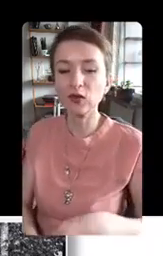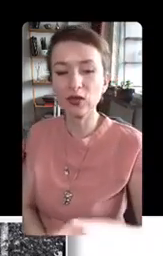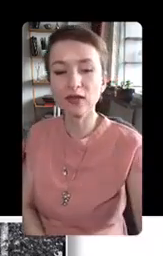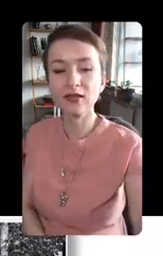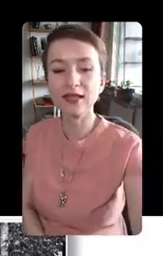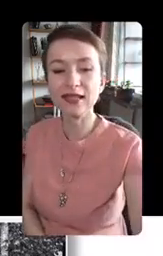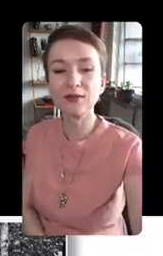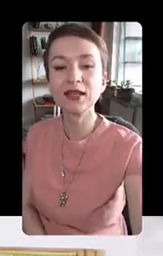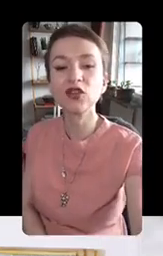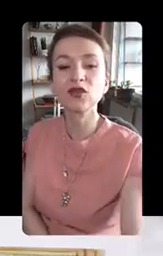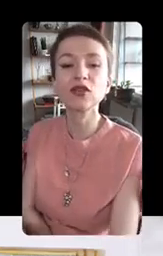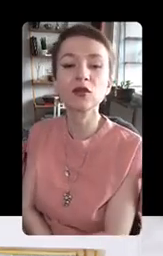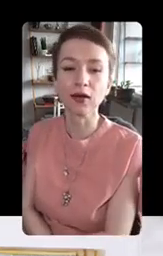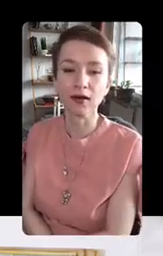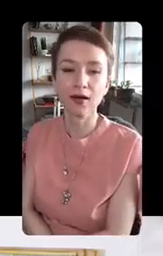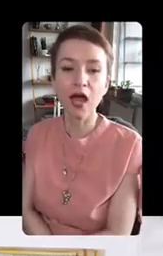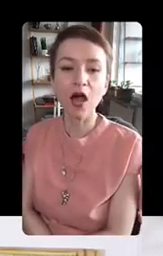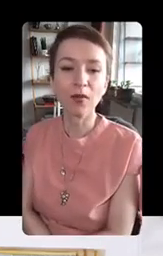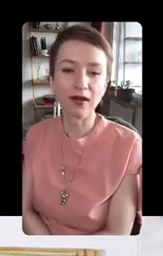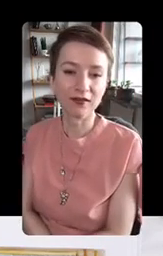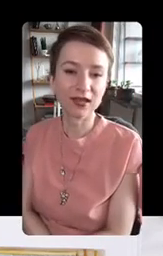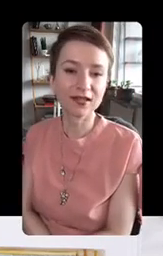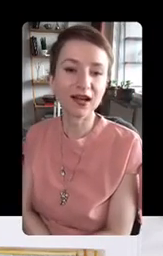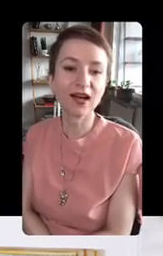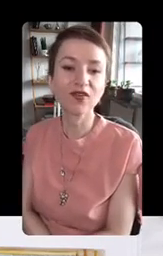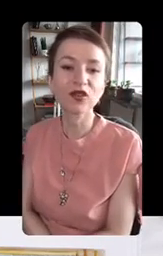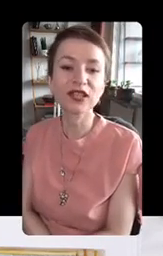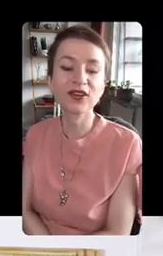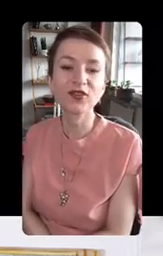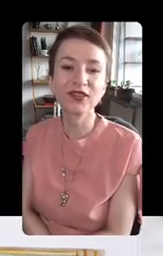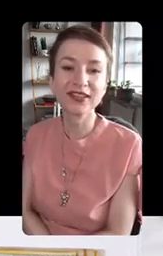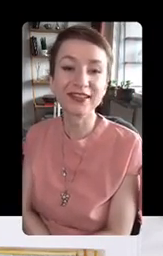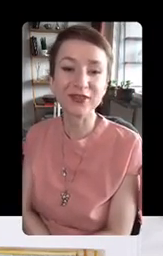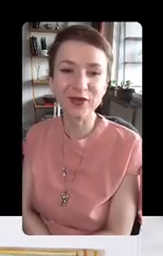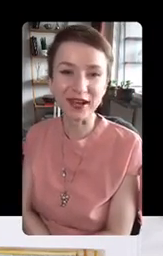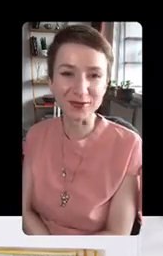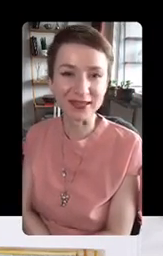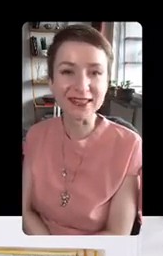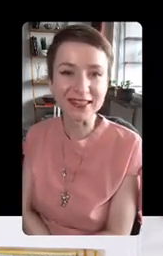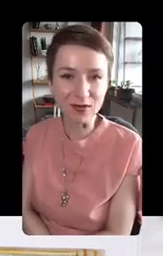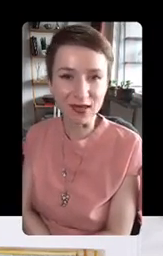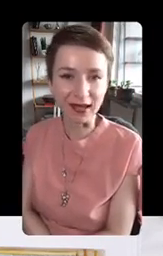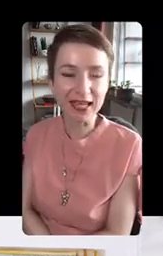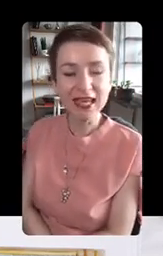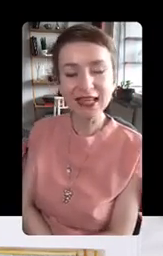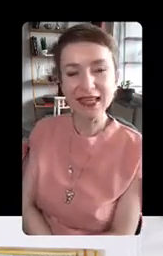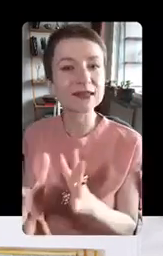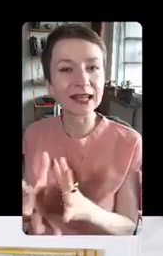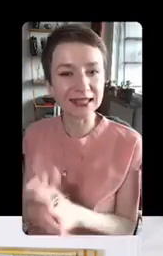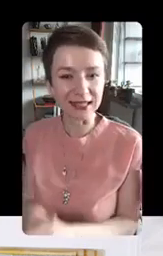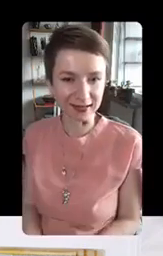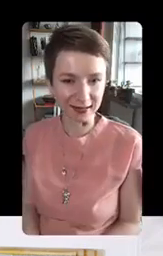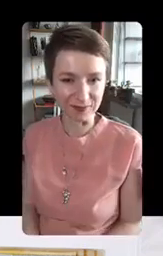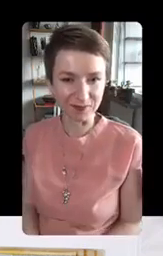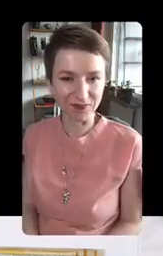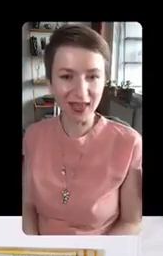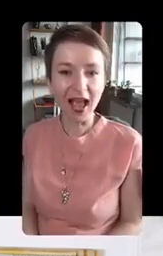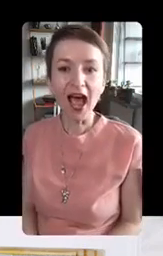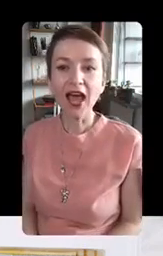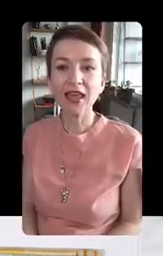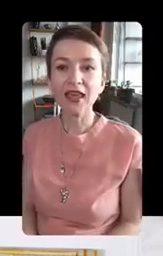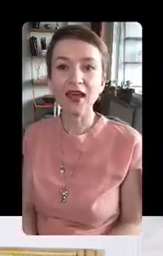больше сфокусироваться на самих ее героях, поговорить о вот этих вот героях, об этих семьях и